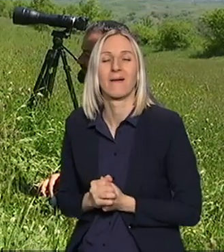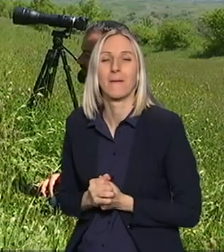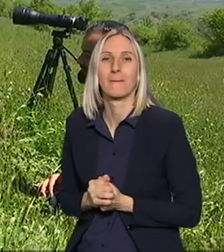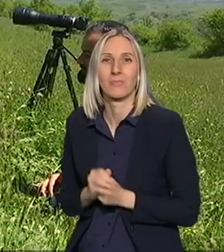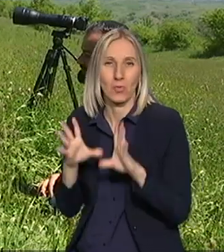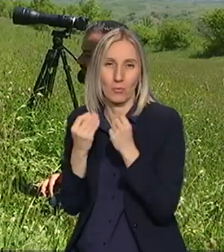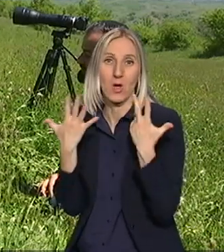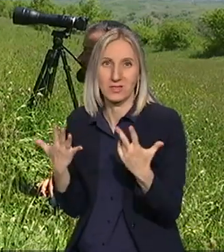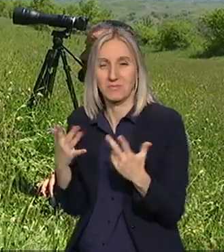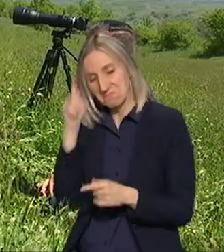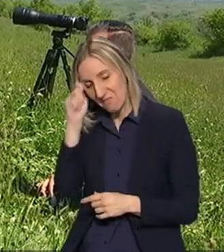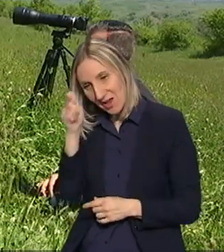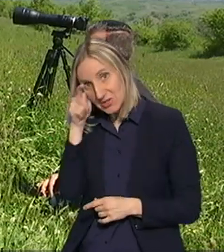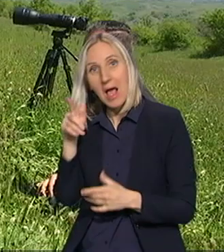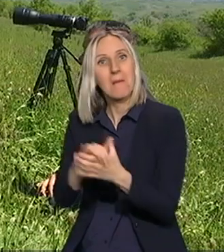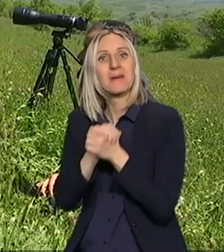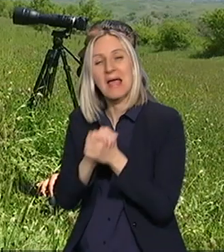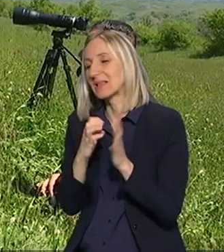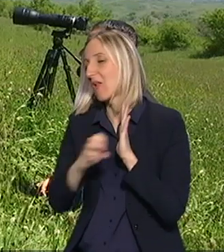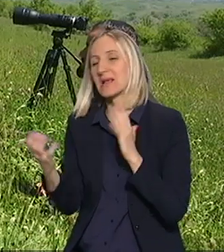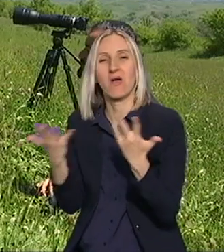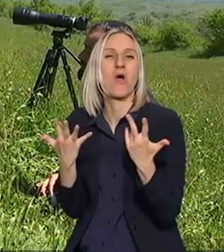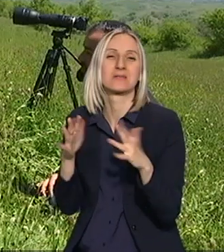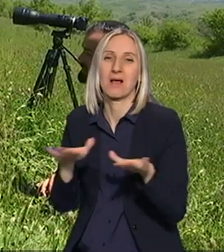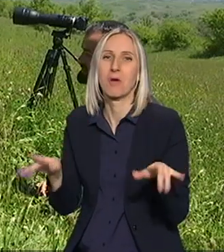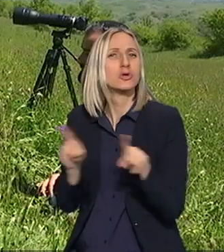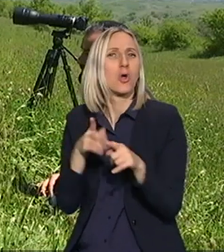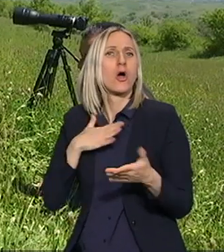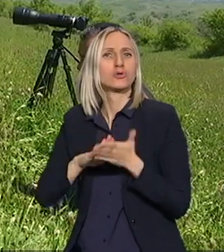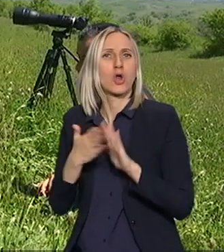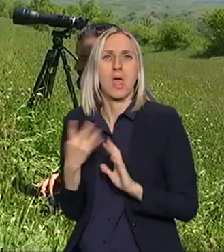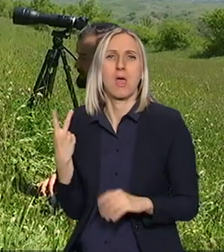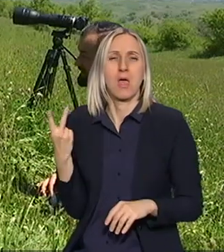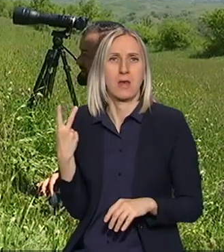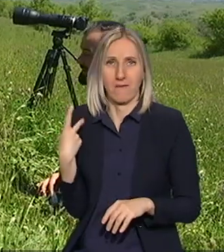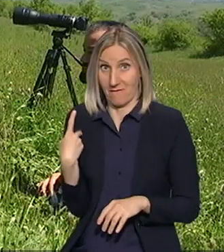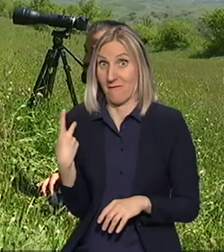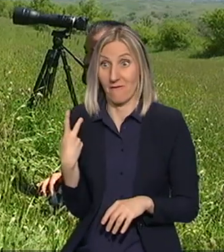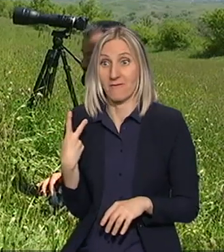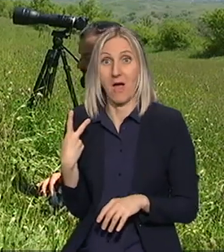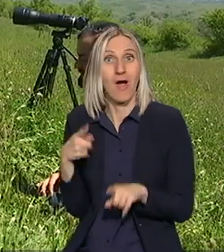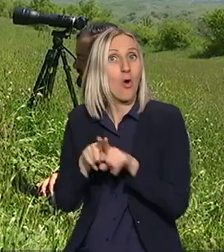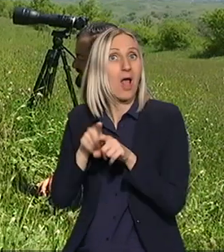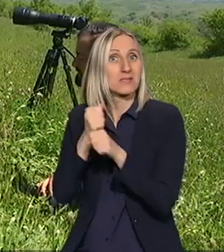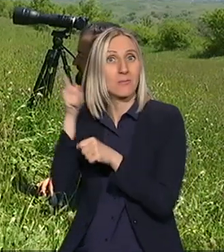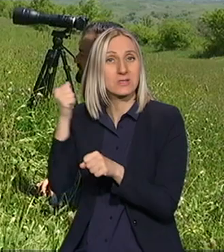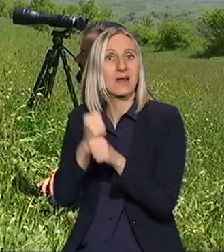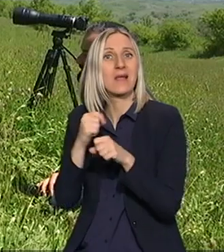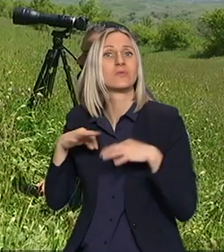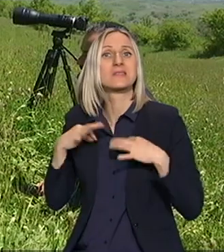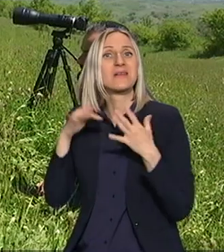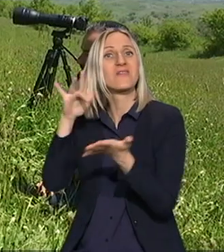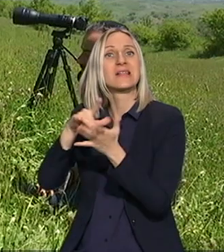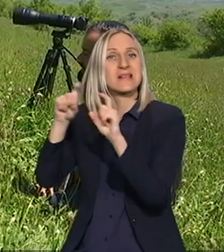će imati ko da nastavi, naravno, da neguje. Već su naše supruge su inače i koleginice na poslu, rade zajedno u zdravstvenom centru, tako